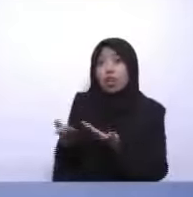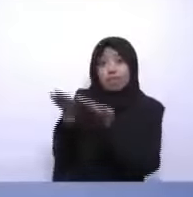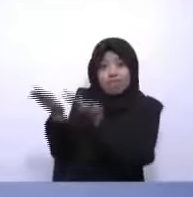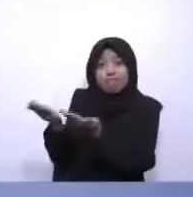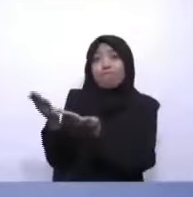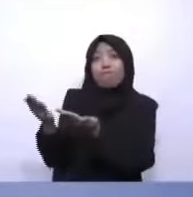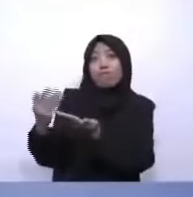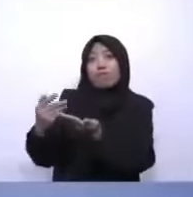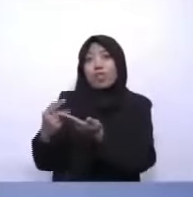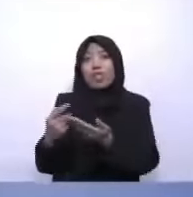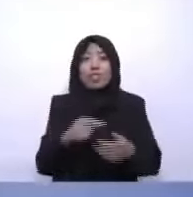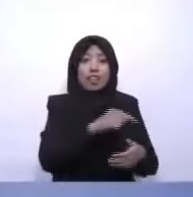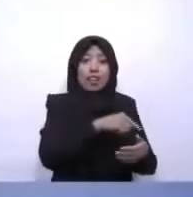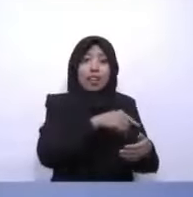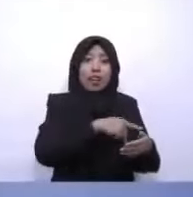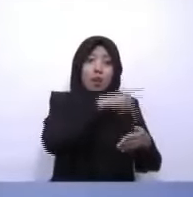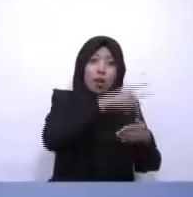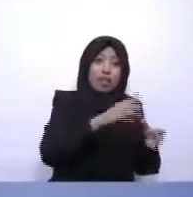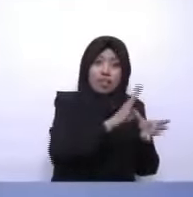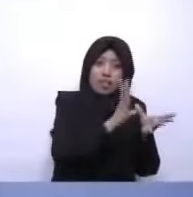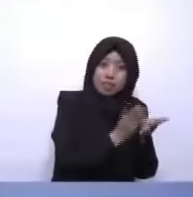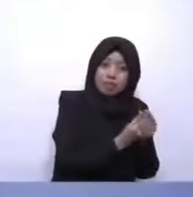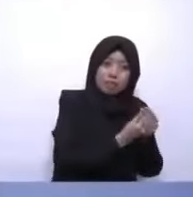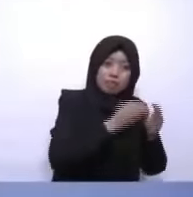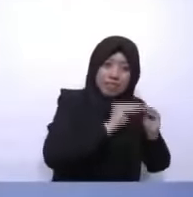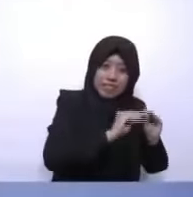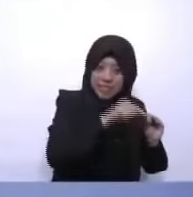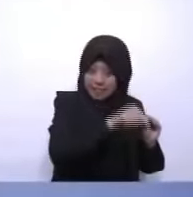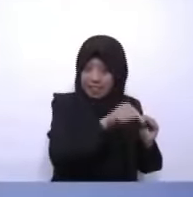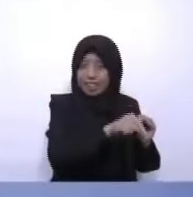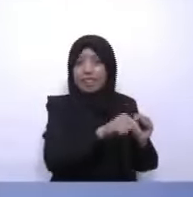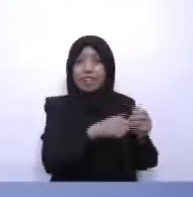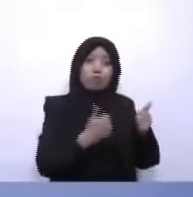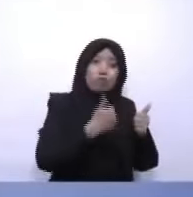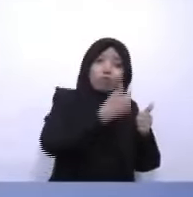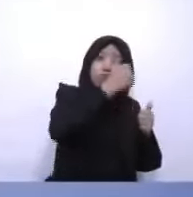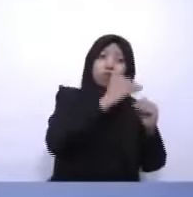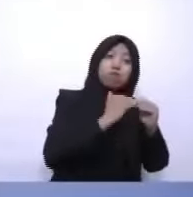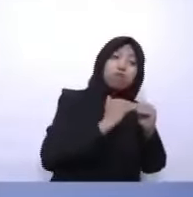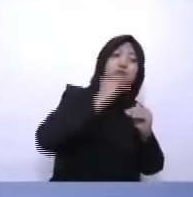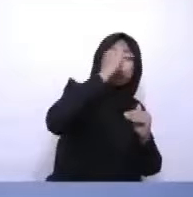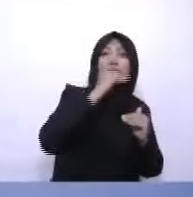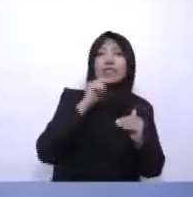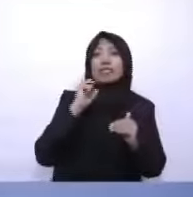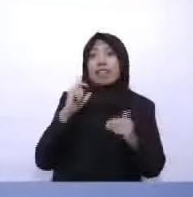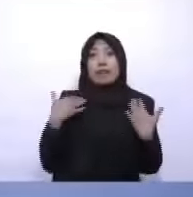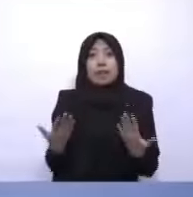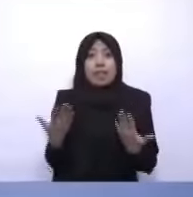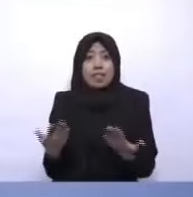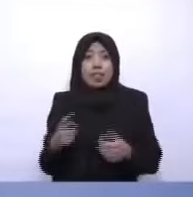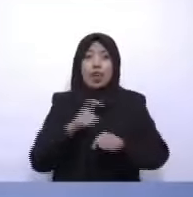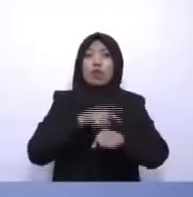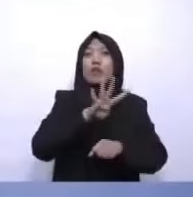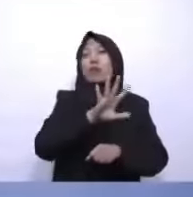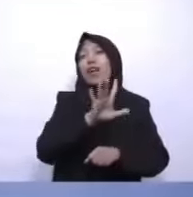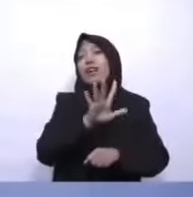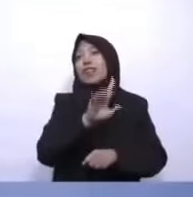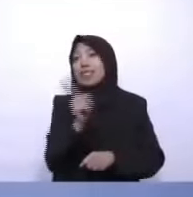untuk meningkatkan kuantitas dan kualitas pendidikan inklusi di Jawa Barat? Waktu 45 detik dimulai sejak Anda